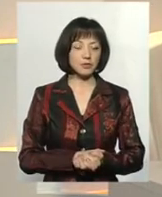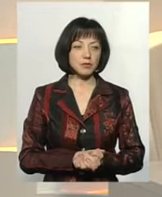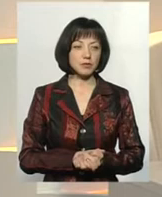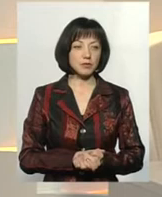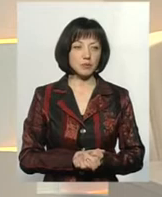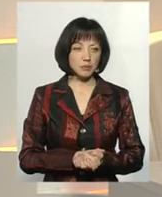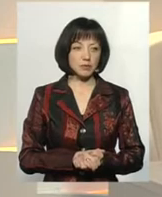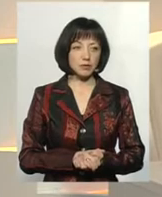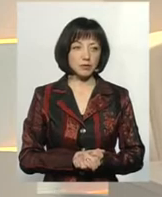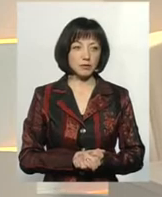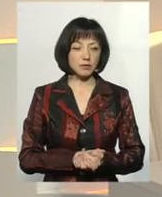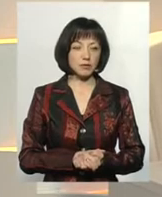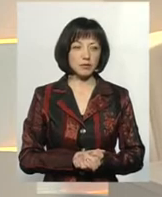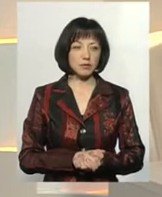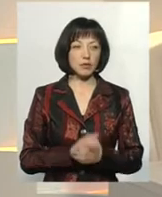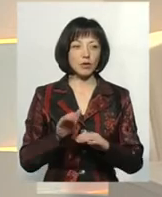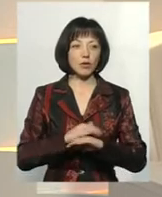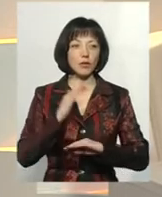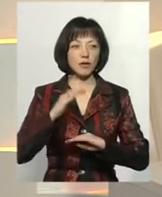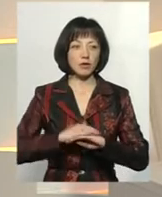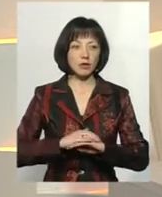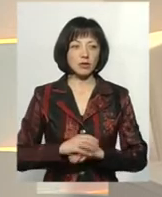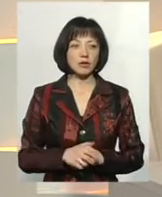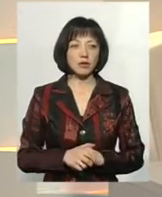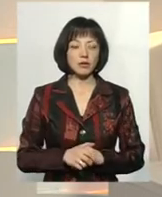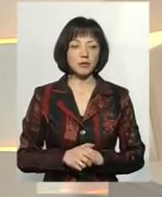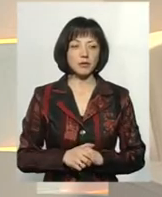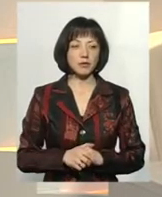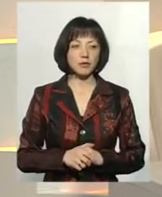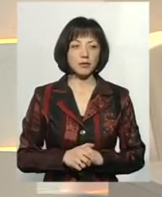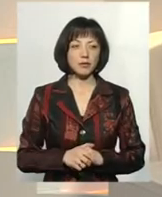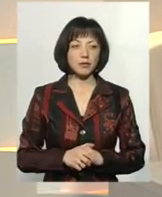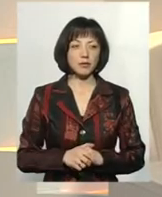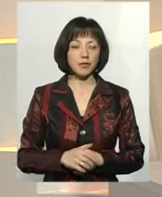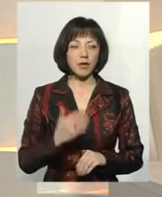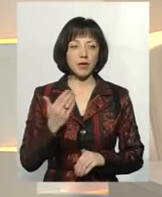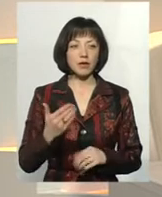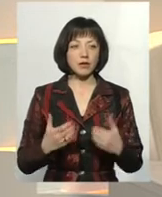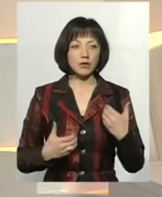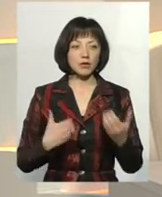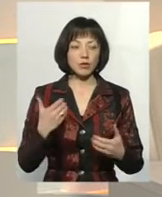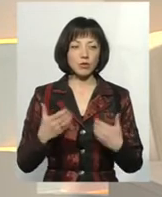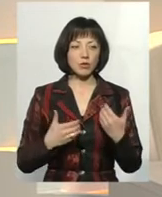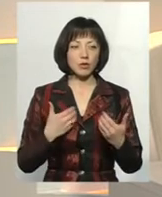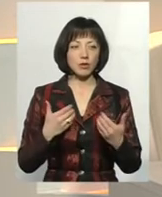Алло. Добрий вечір, говоріть, будь ласка. Добрий вечір. Вас турбує